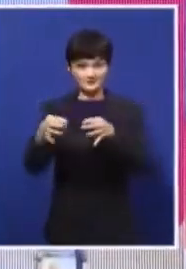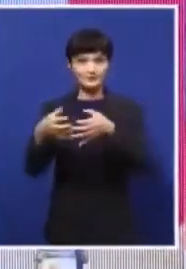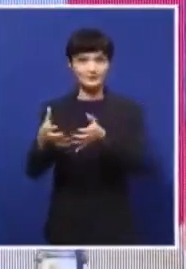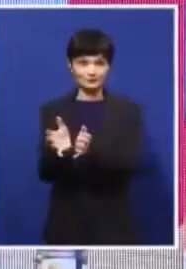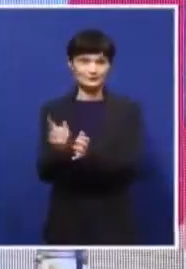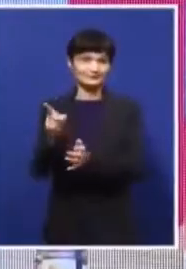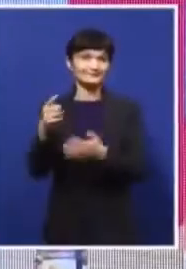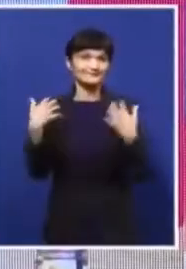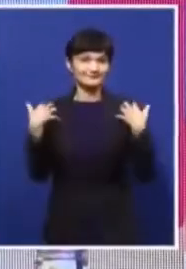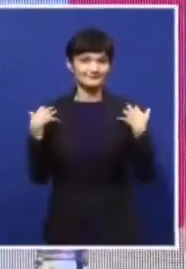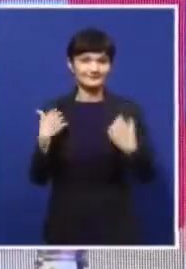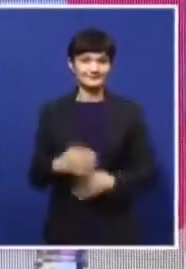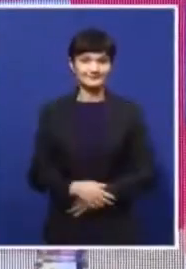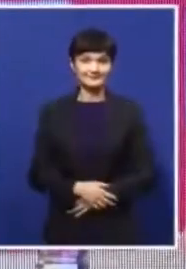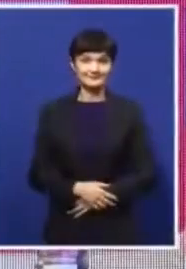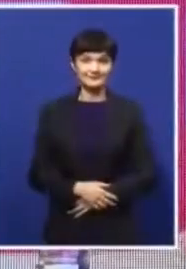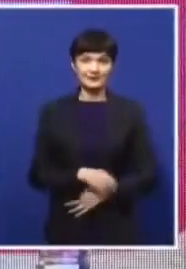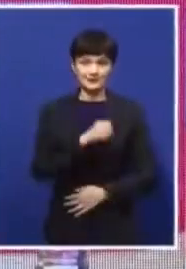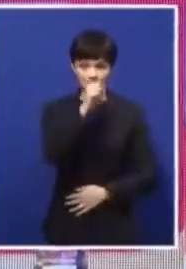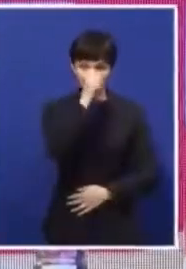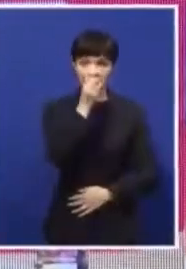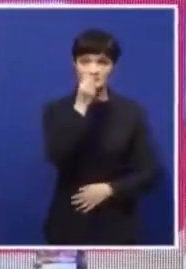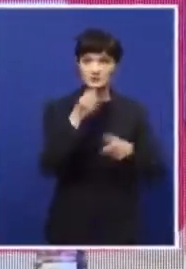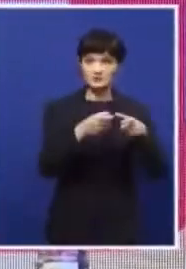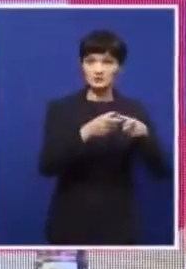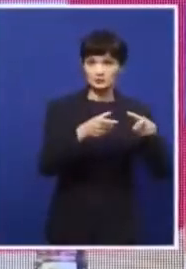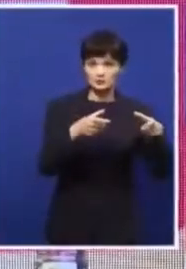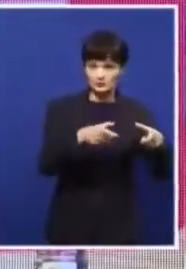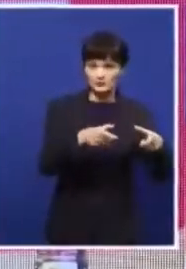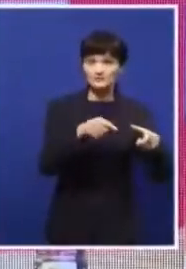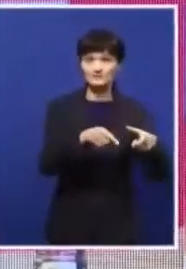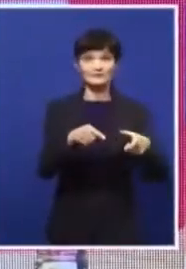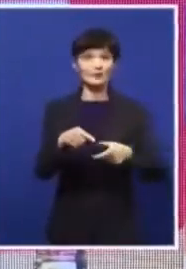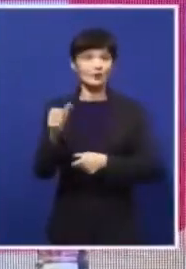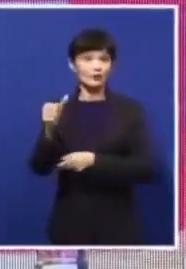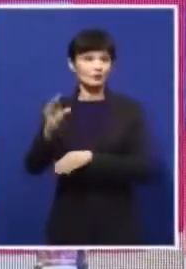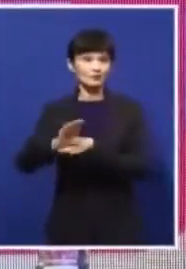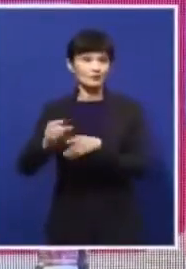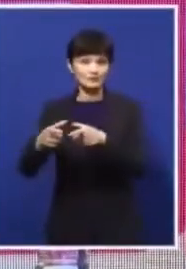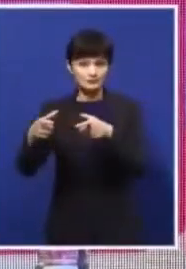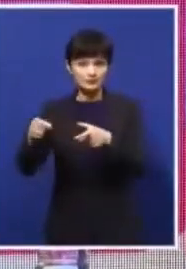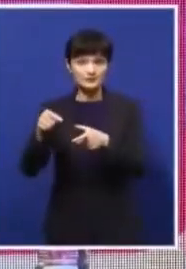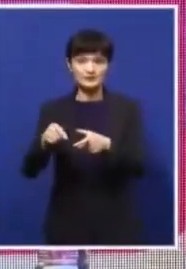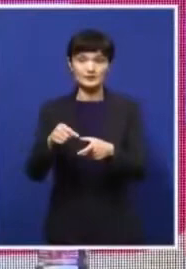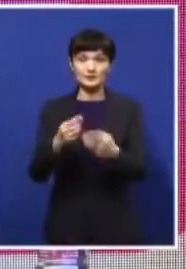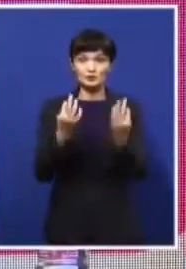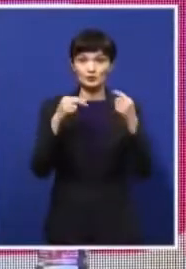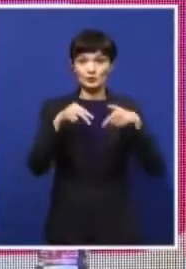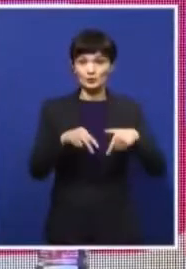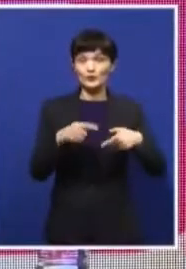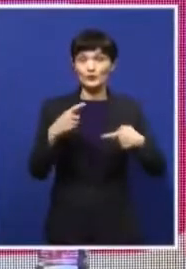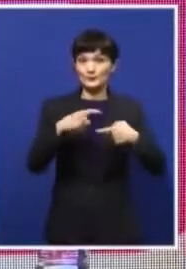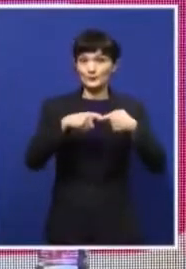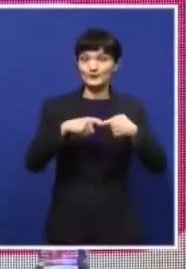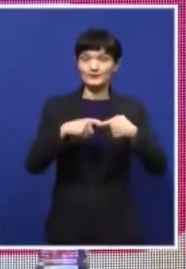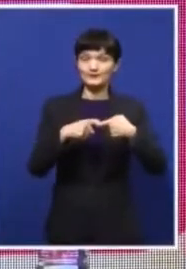提供的。那好时券跟五倍券，它是在同一个数位绑定的这个账户里面。那我们到下一